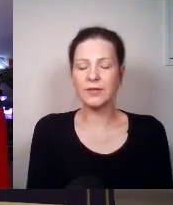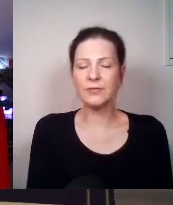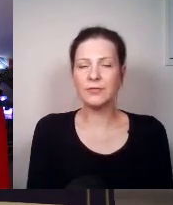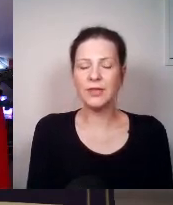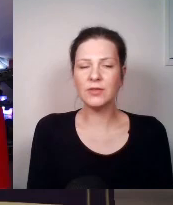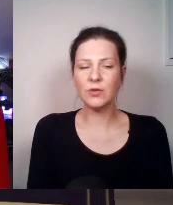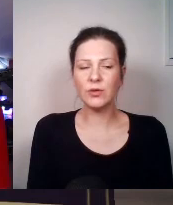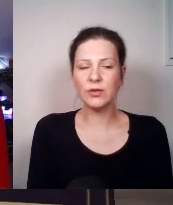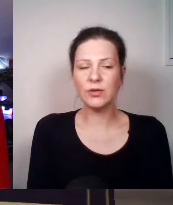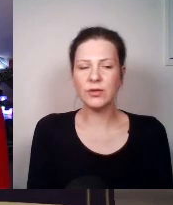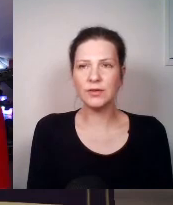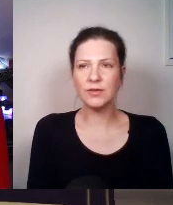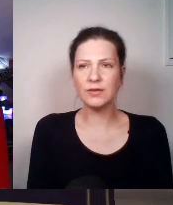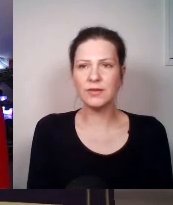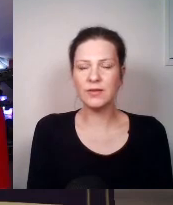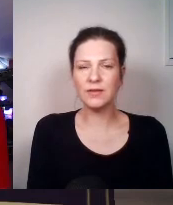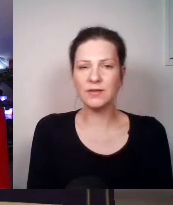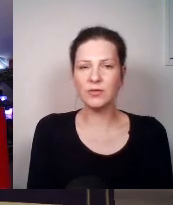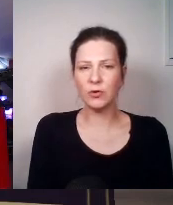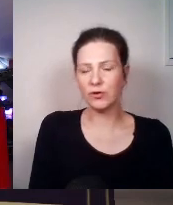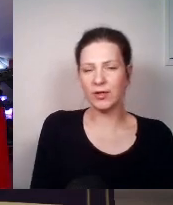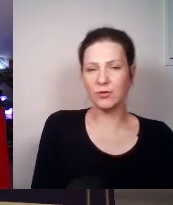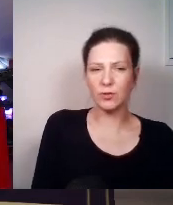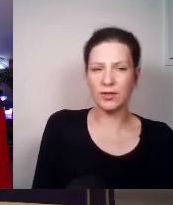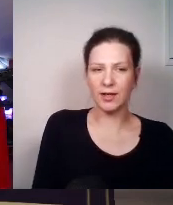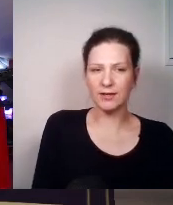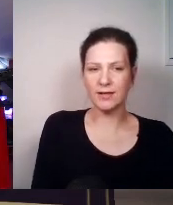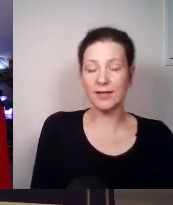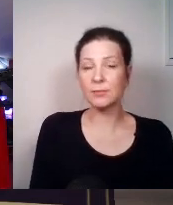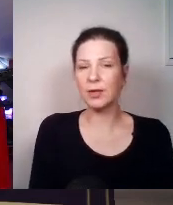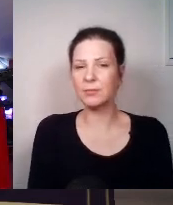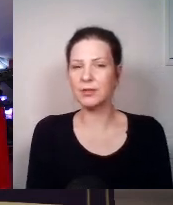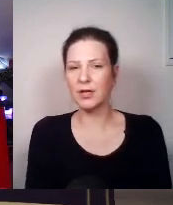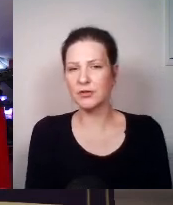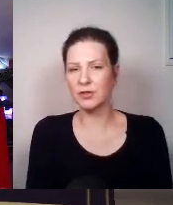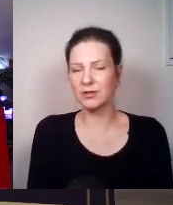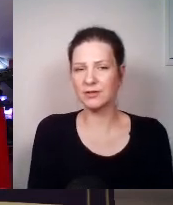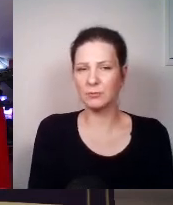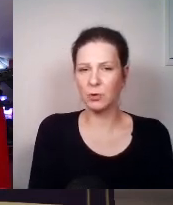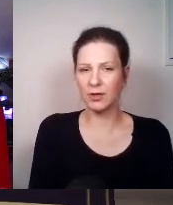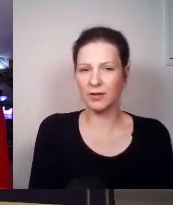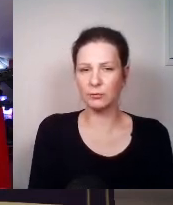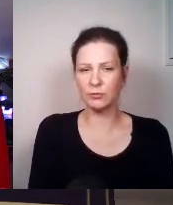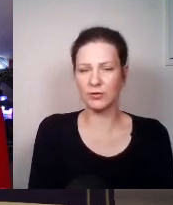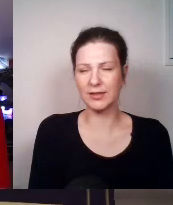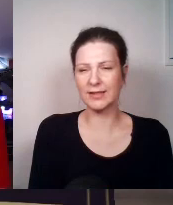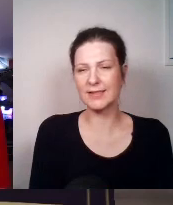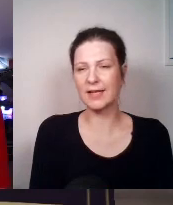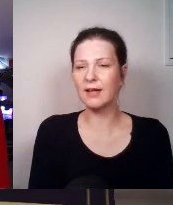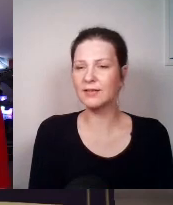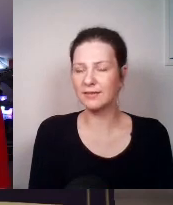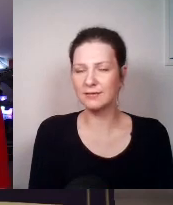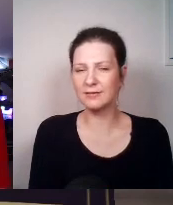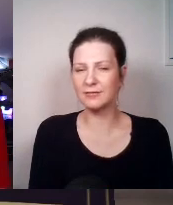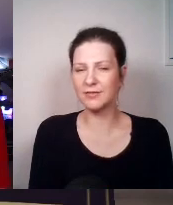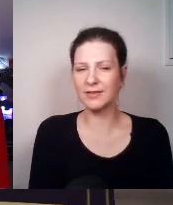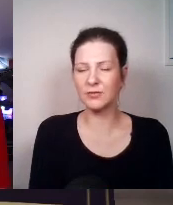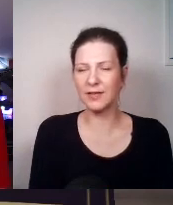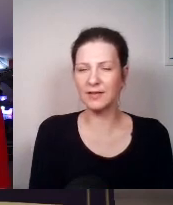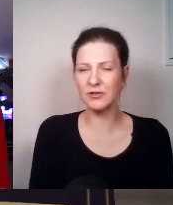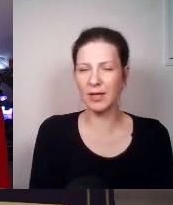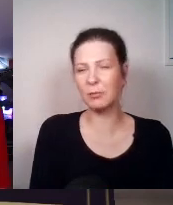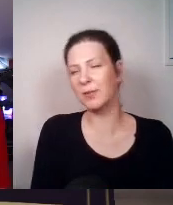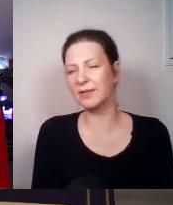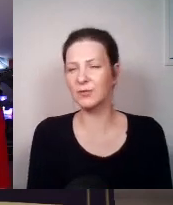Frage, wie soll dieses Deutschland ohne Kaiser als parlamentarische Demokratie funktionieren? Da ist klar, dass irgendwie